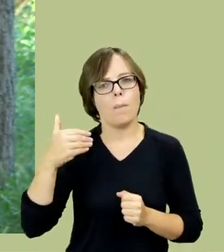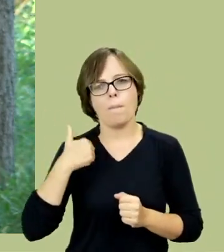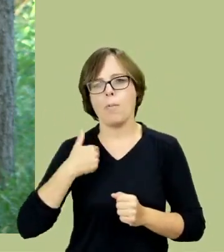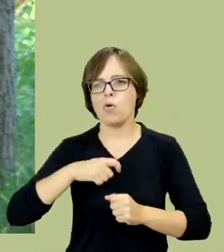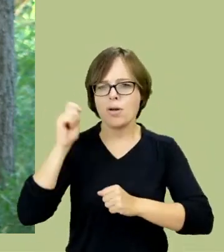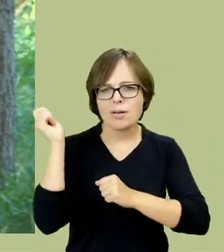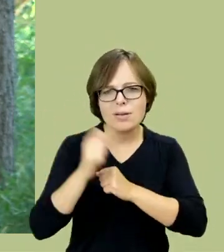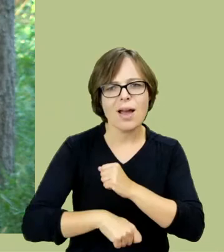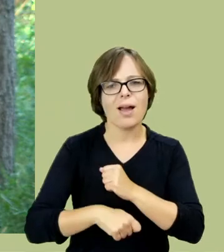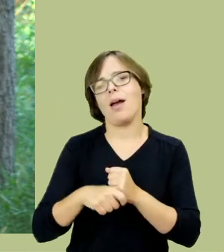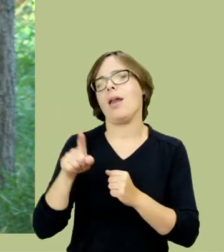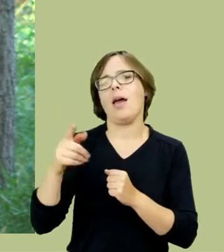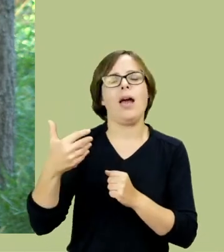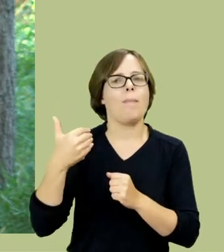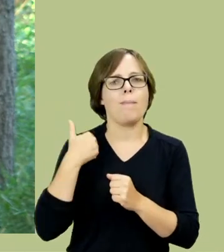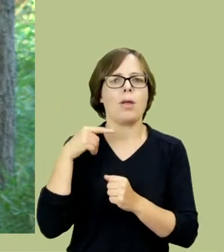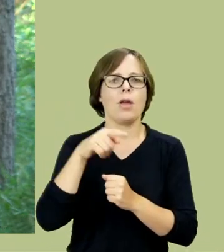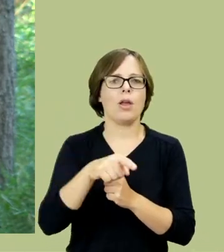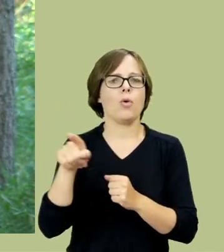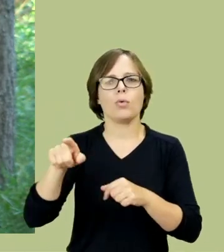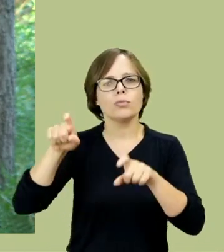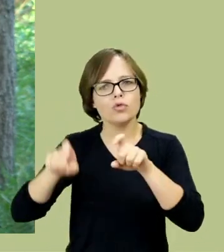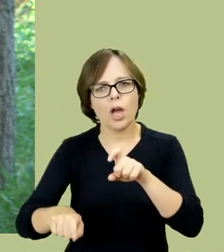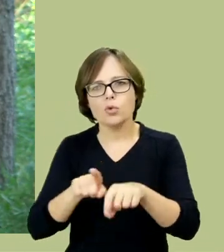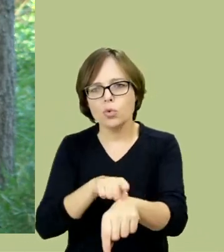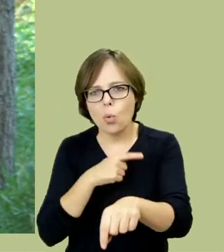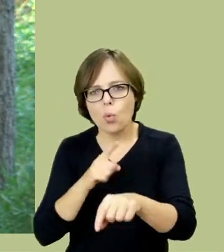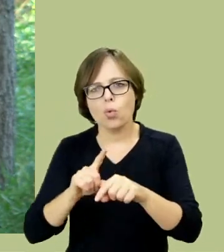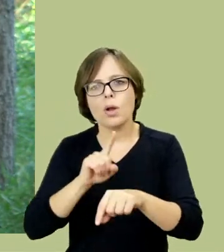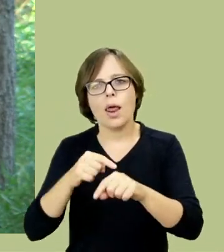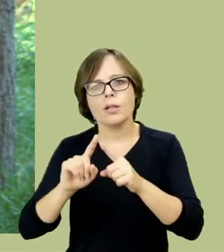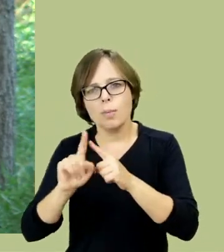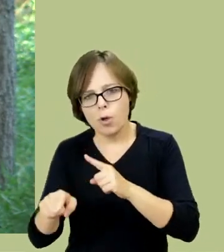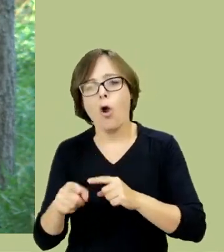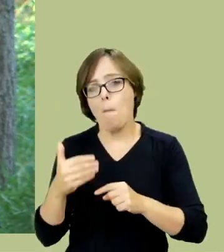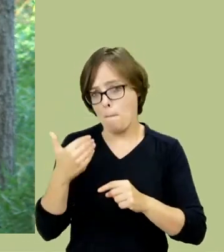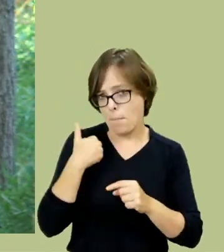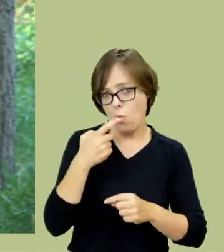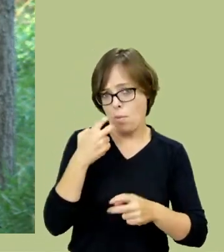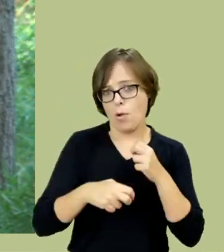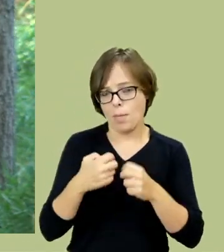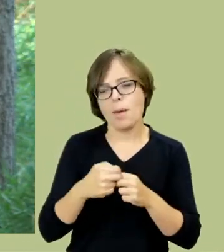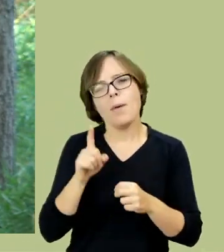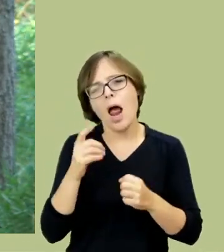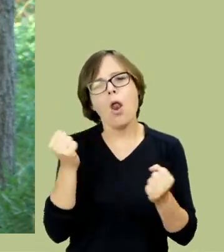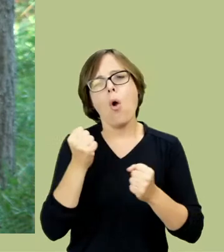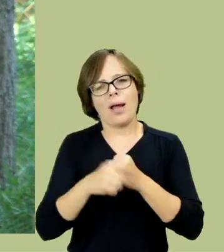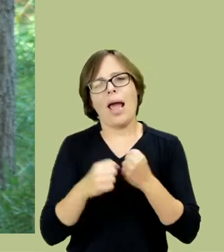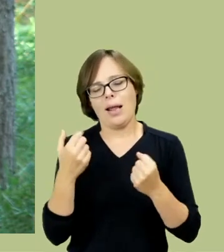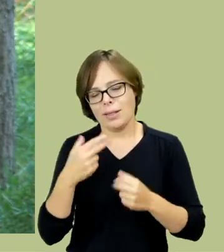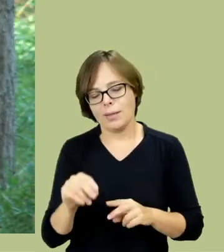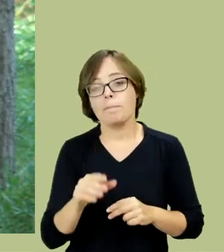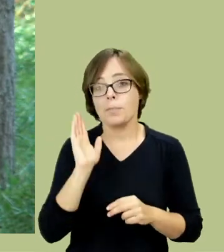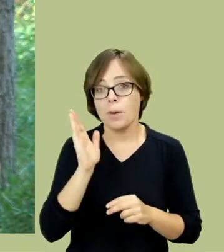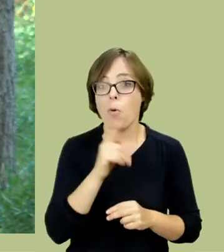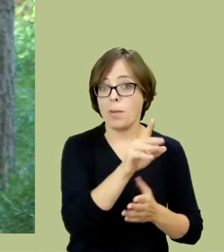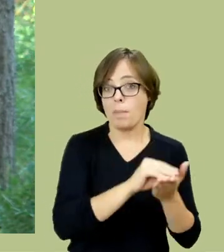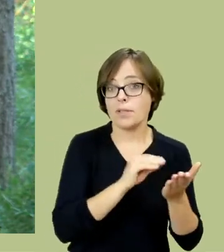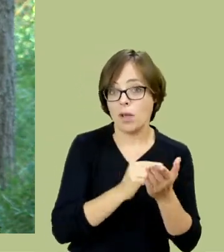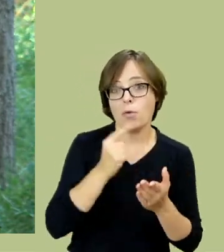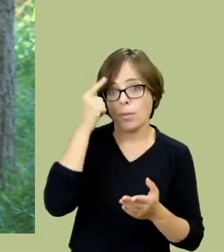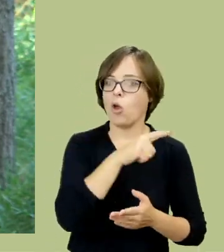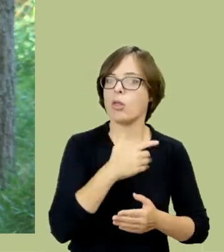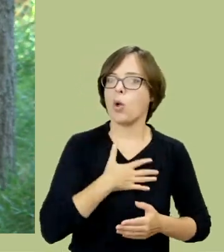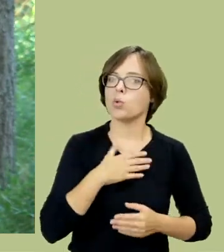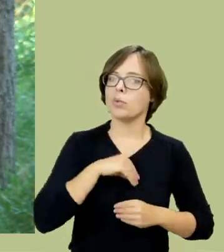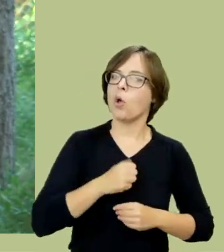kozie, były z tego kłopoty, na szczęście niewielkiej skali. Po tym, jak pisała w swoich wspomnieniach, była z siebie dumna, ale